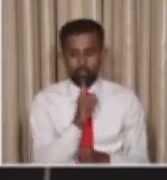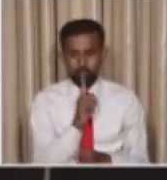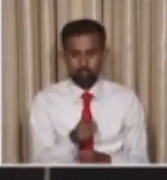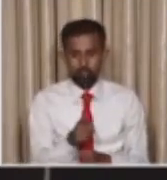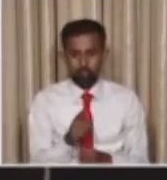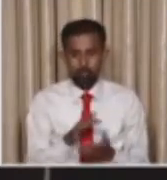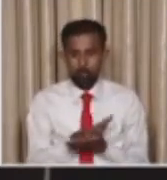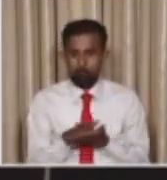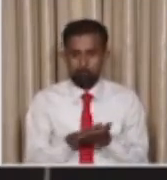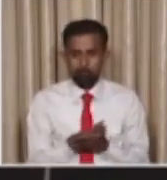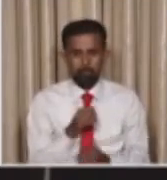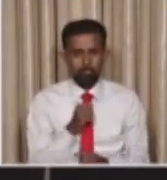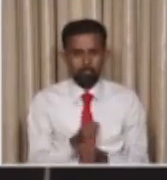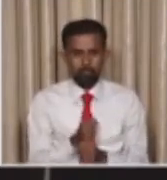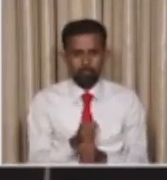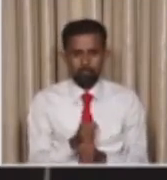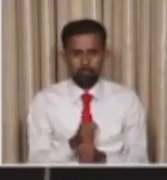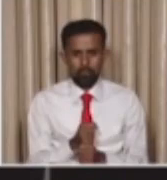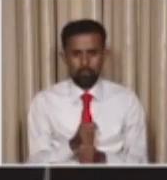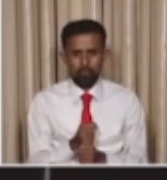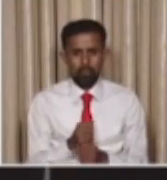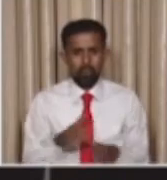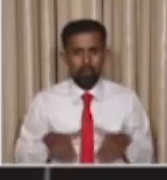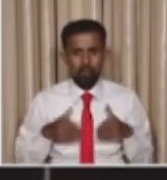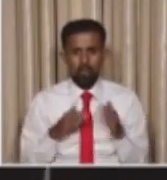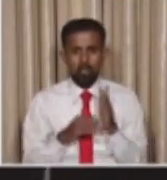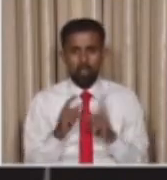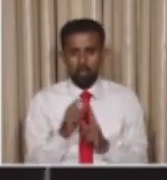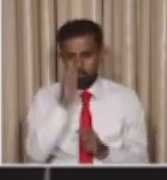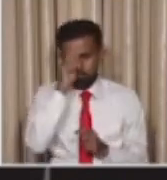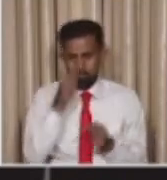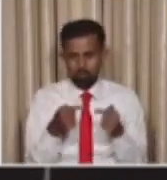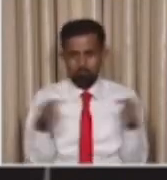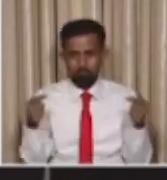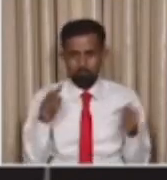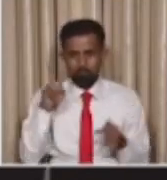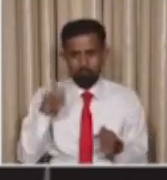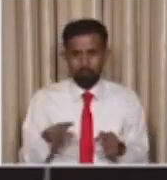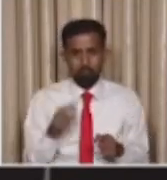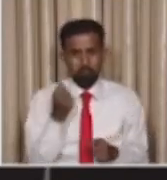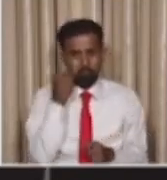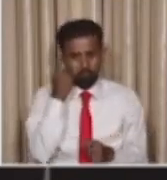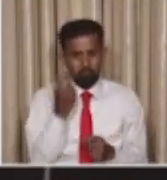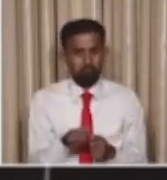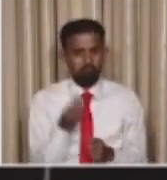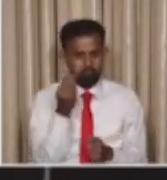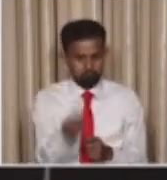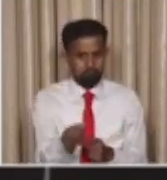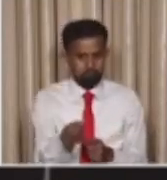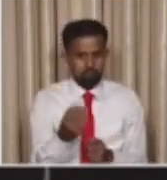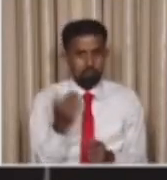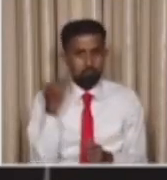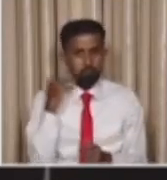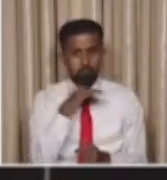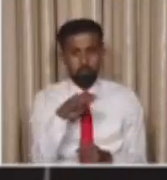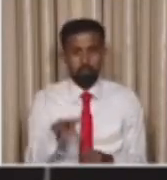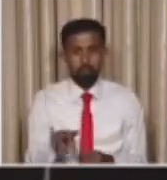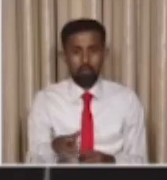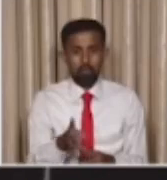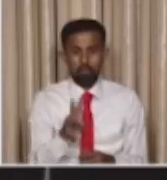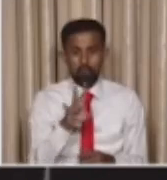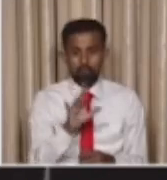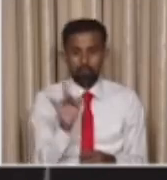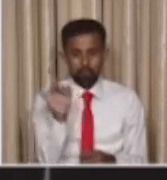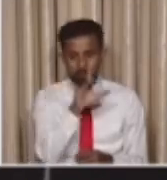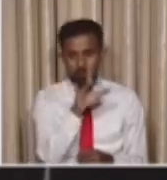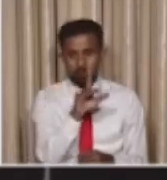අපි පැහැදිලිව මේ ආණ්ඩුවේ මේ සෞඛ්‍ය ඇමතිවරයාට විරුද්ධව විශ්වාස භංග යෝජනාවක් ගෙනල්ලා තියෙනවා. මේ රටේ ජනතාව කිව්වේ 225ම එකයි